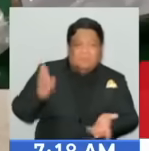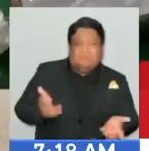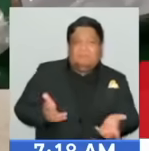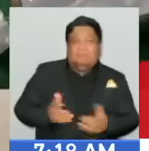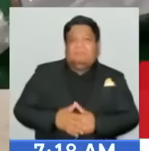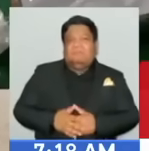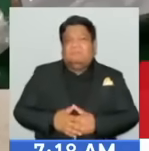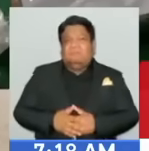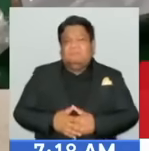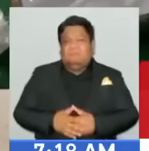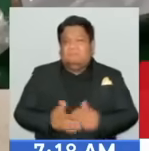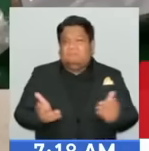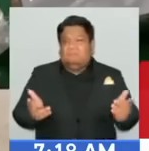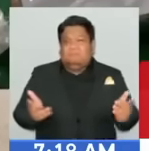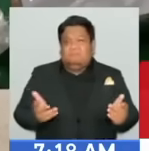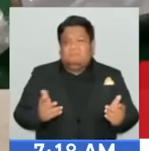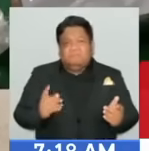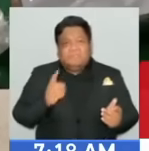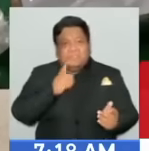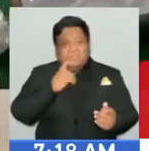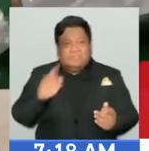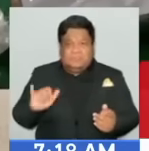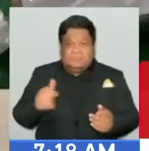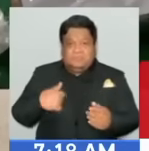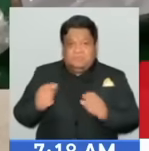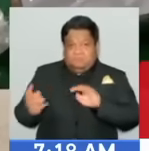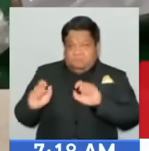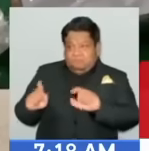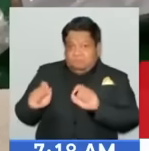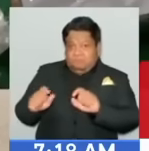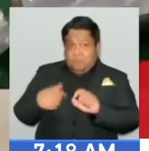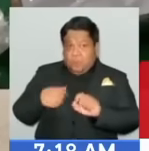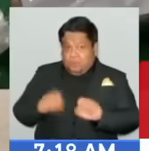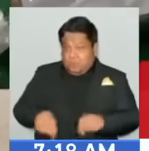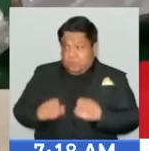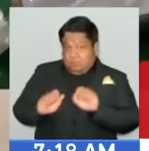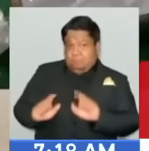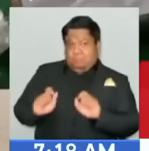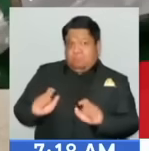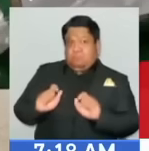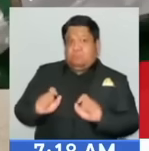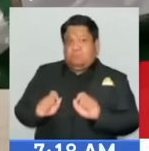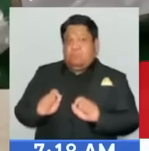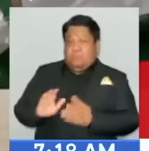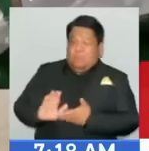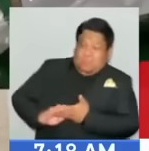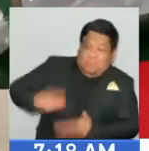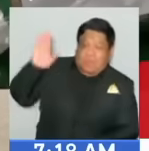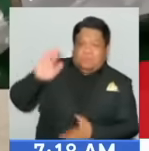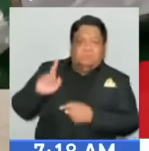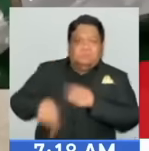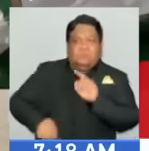Ganun ang bintahan namin. Kasi hindi naman ako pwedeng magbinta ng sobrang taas eh, kawawa. Yung mga, ang inaalala ko sir, yung